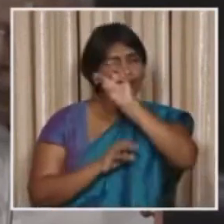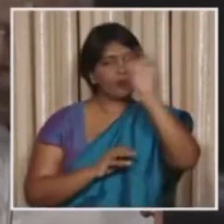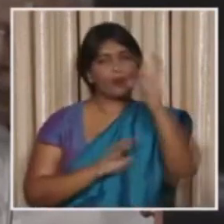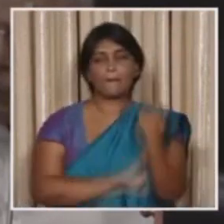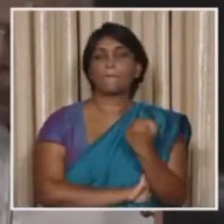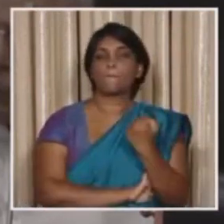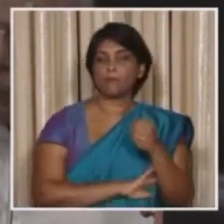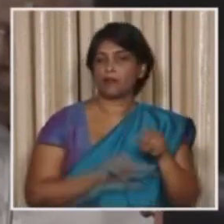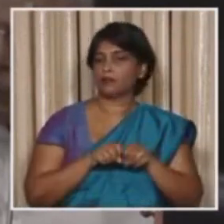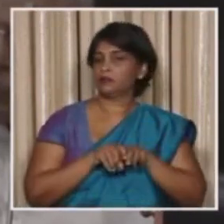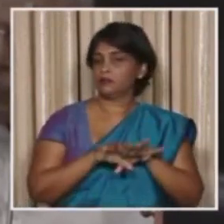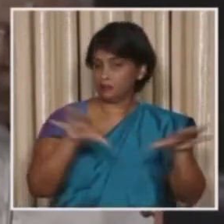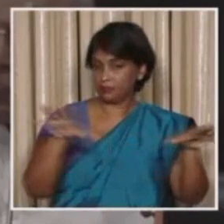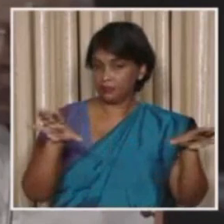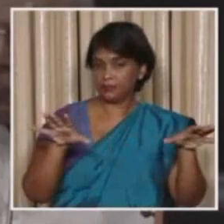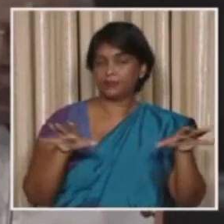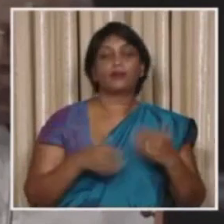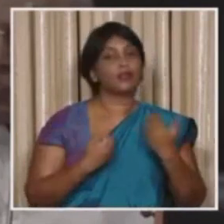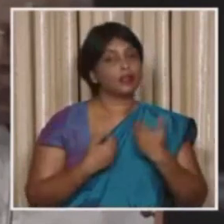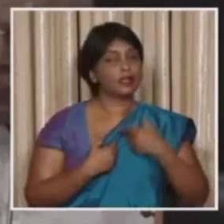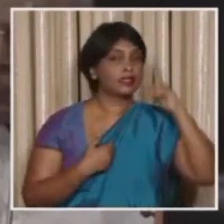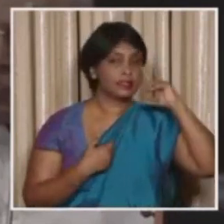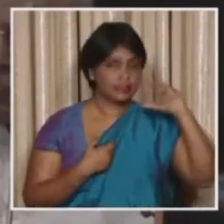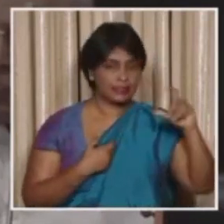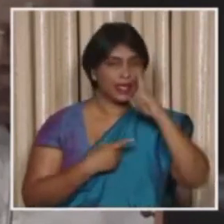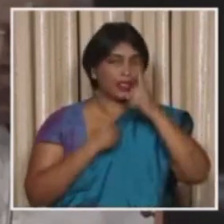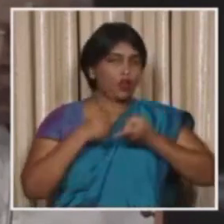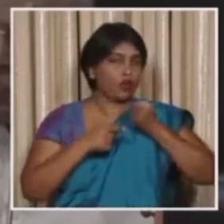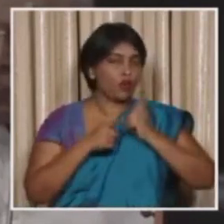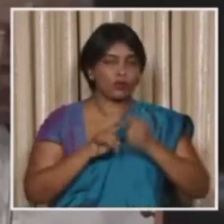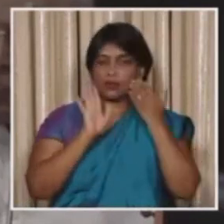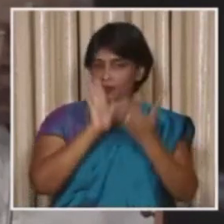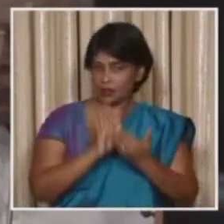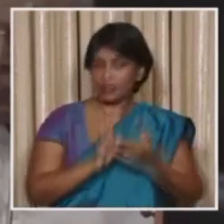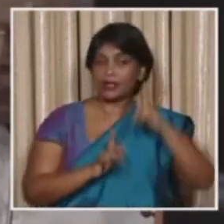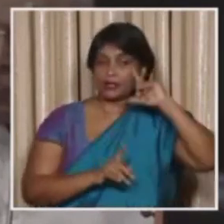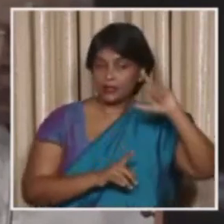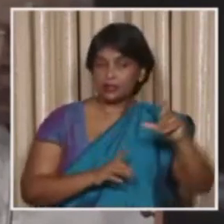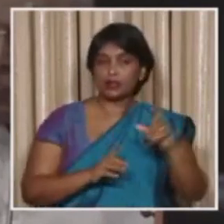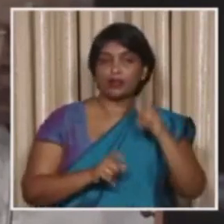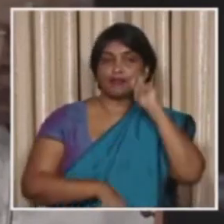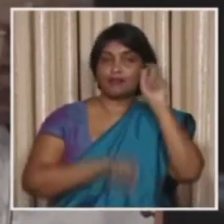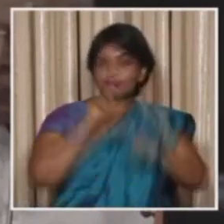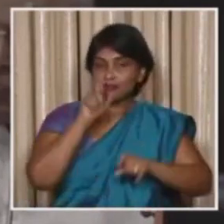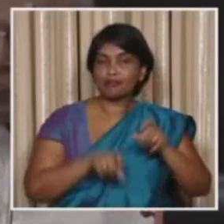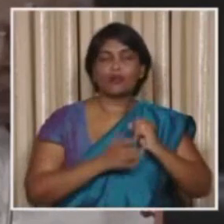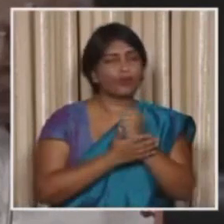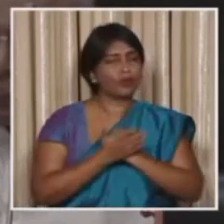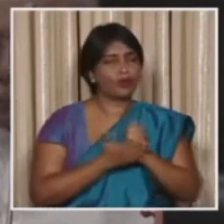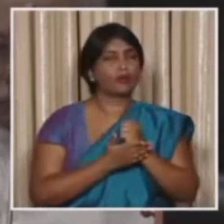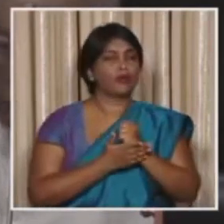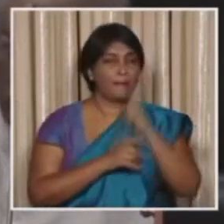බලය විමධිගත කර තියෙනවා මම චීනයෙන් එක් උදාහරණයක් ගෙන පෙන්වන්නම් චීනයේ සුළුතර ජනවර්ගය ඉන්නේ මුළු